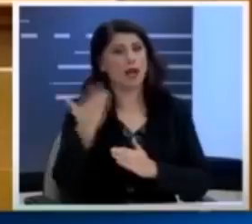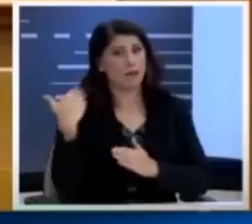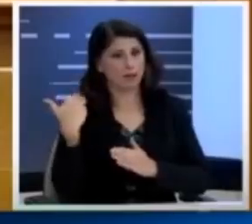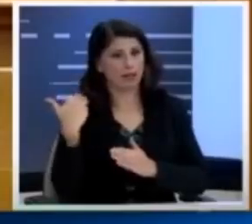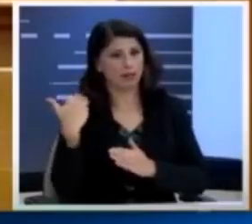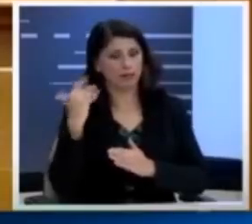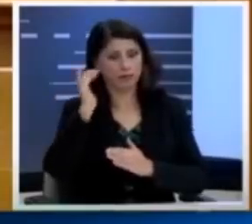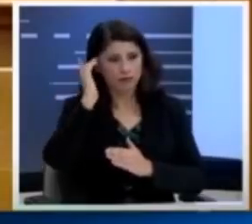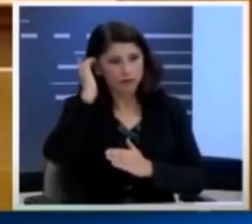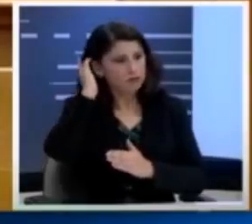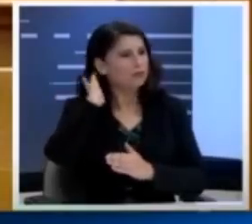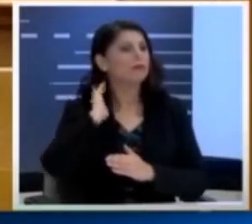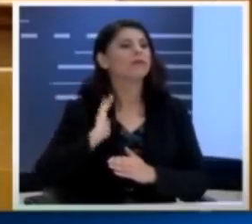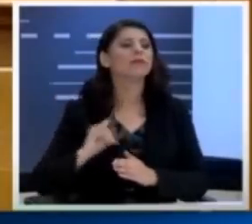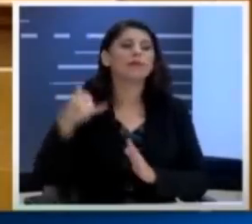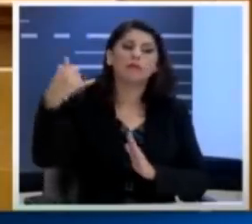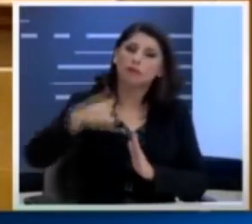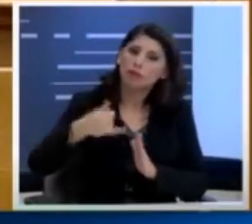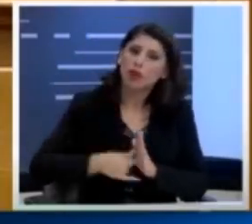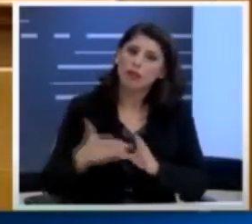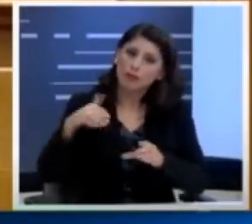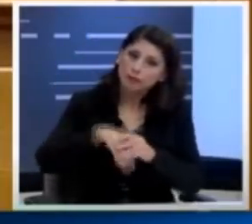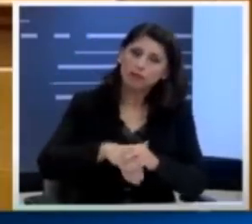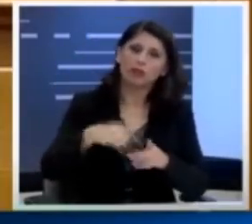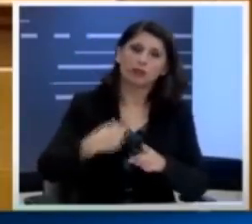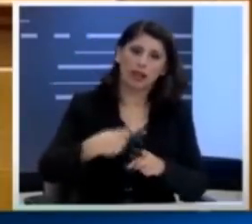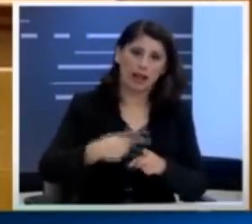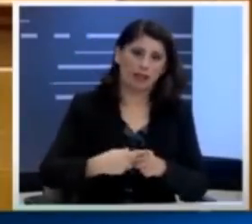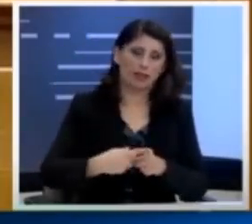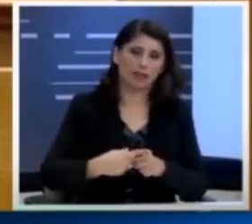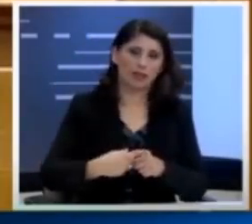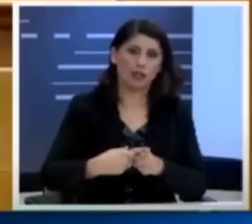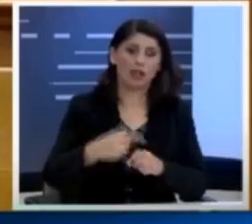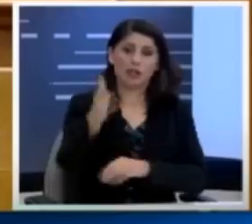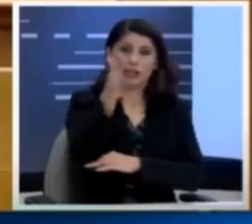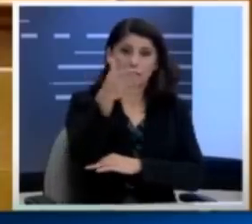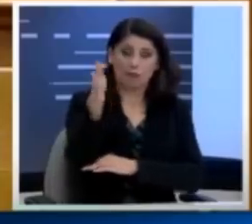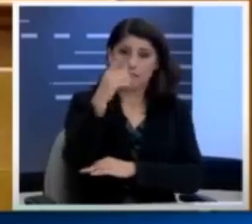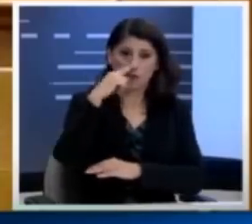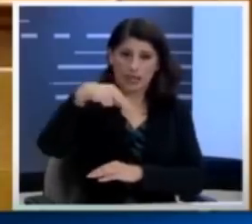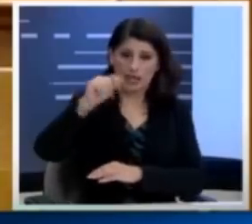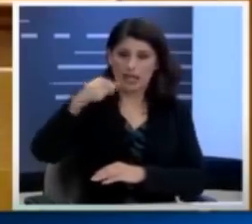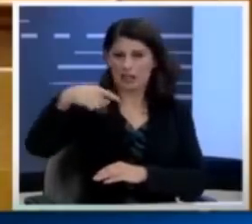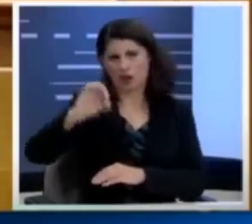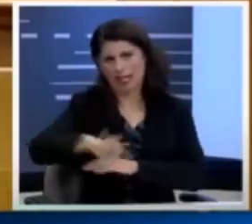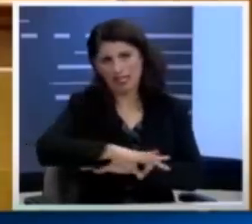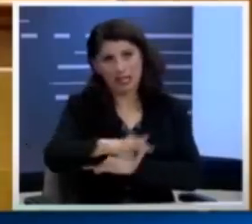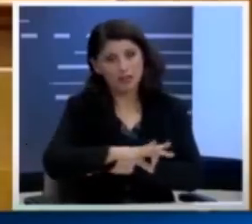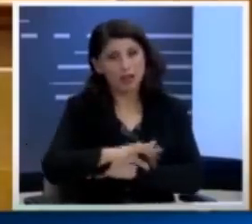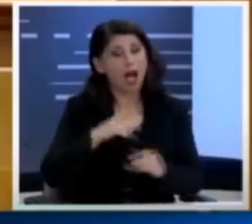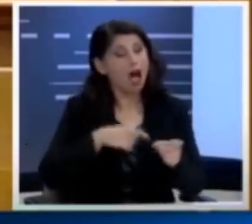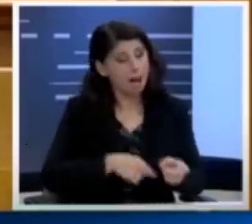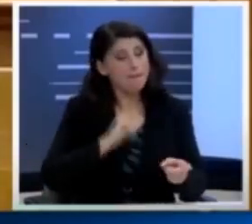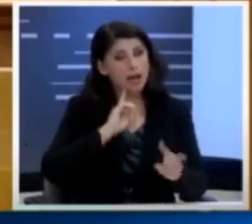πριν. Η όλο και βαθύτερη εμπλοκή της Ελλάδας ως σημεοφόρου στα νατοϊκά σχέδια